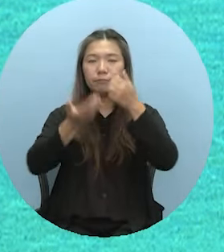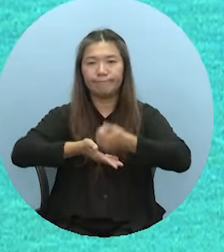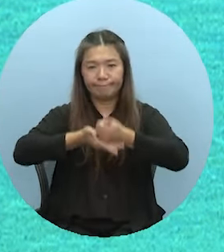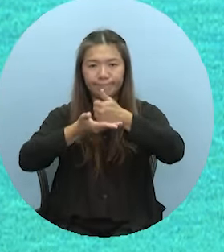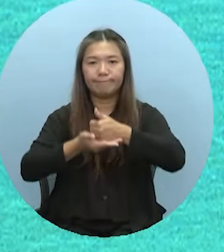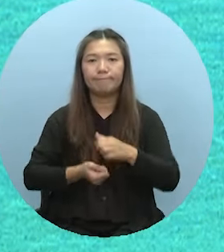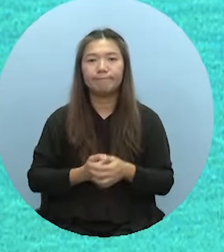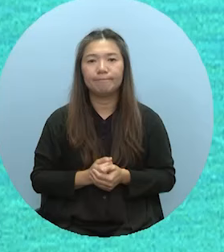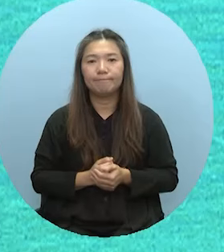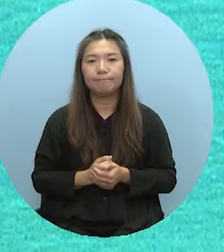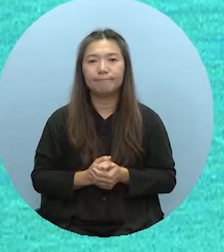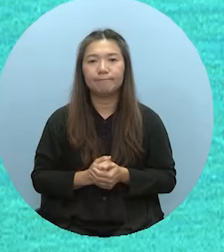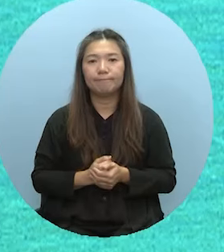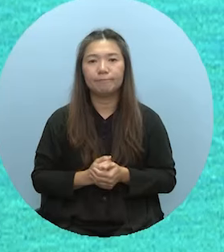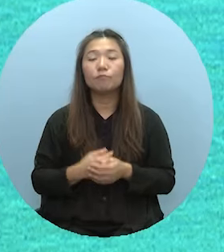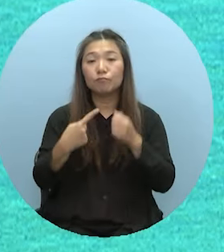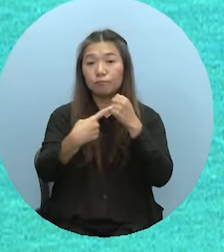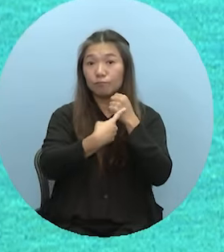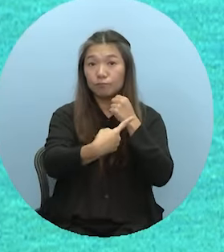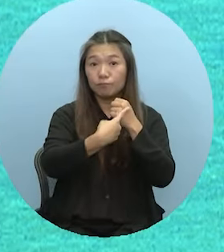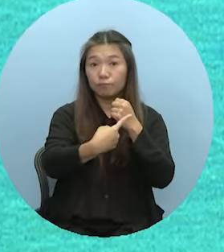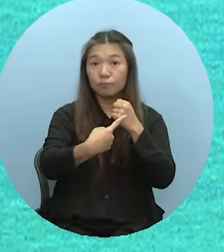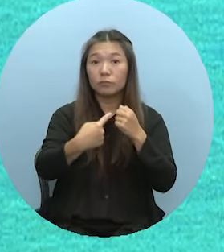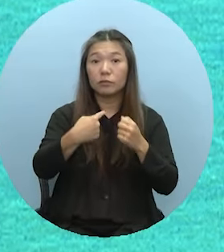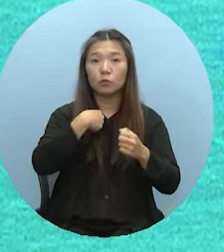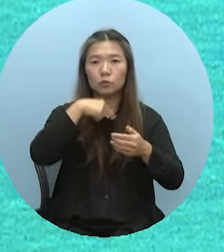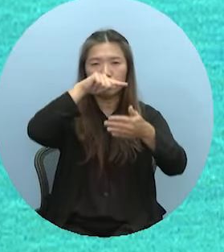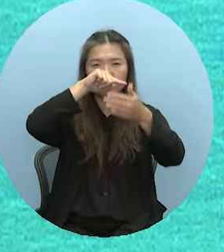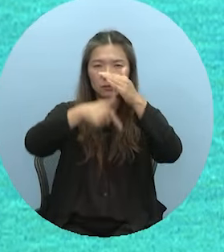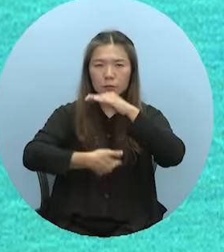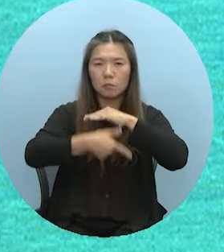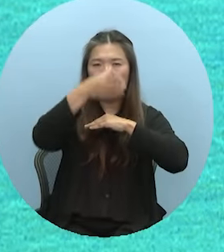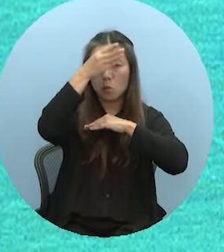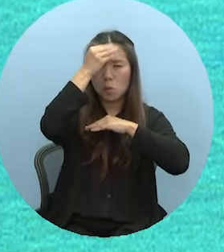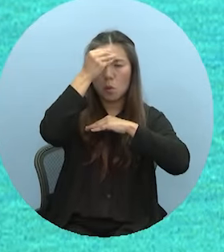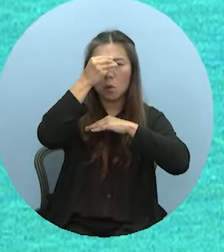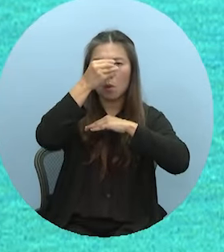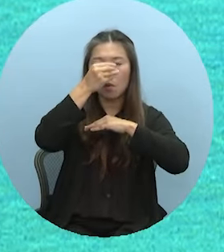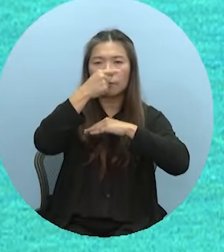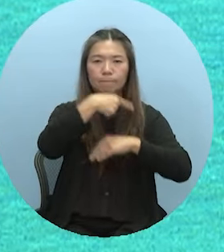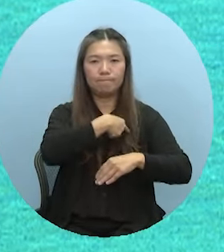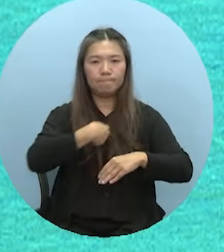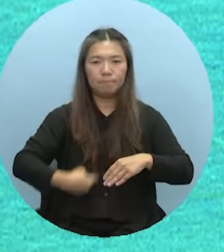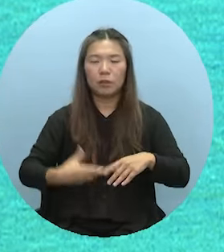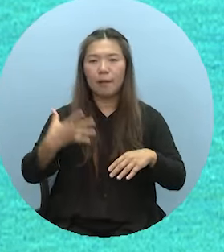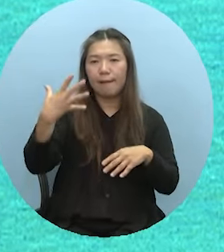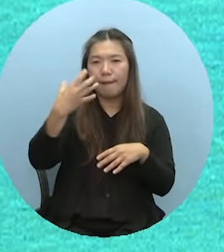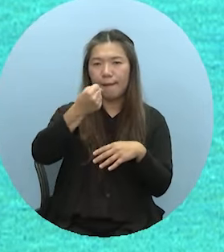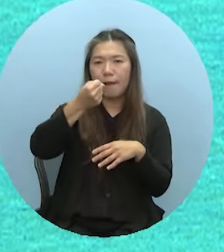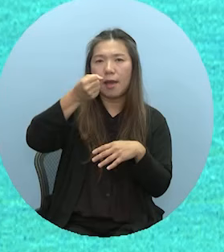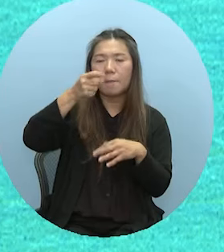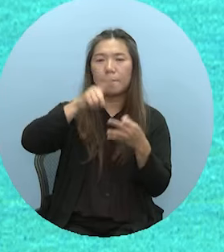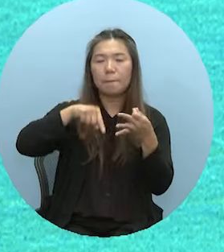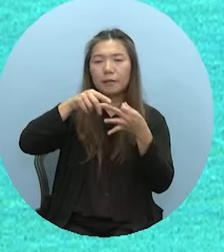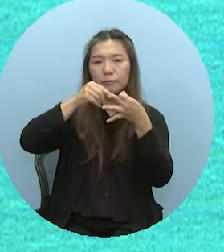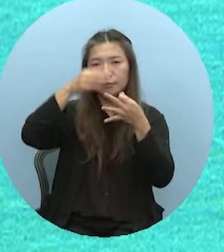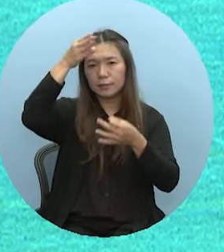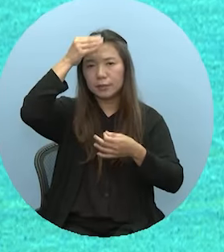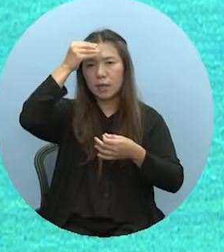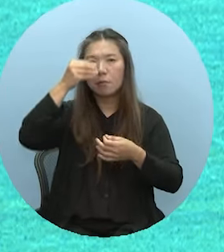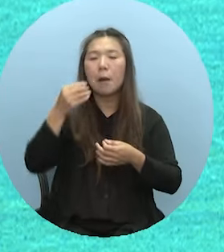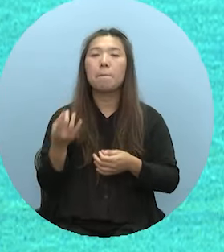視的。第一，要深入學習領會習近平主席比